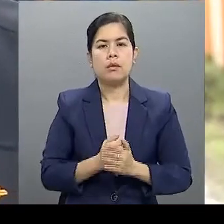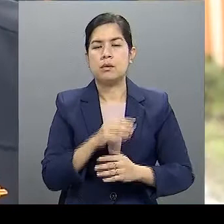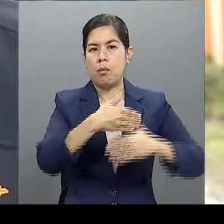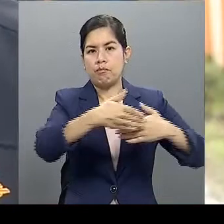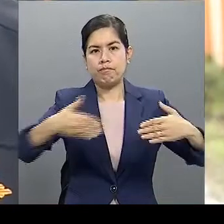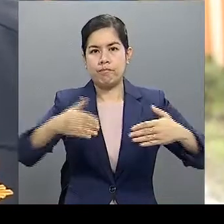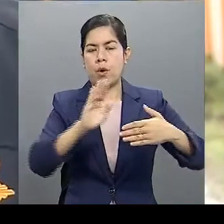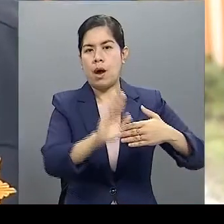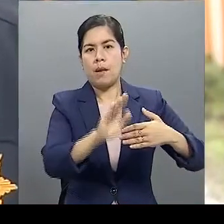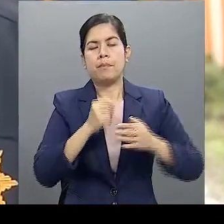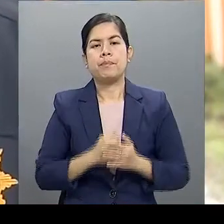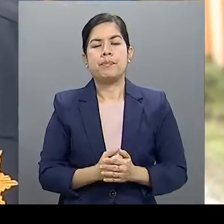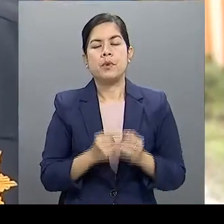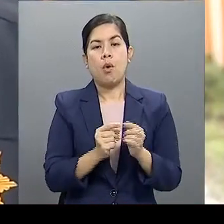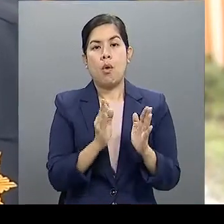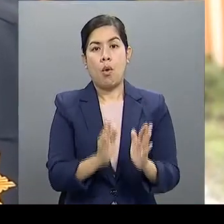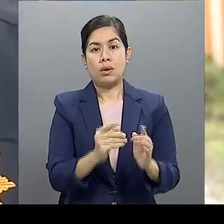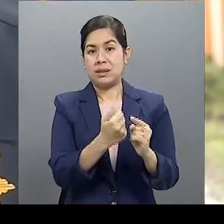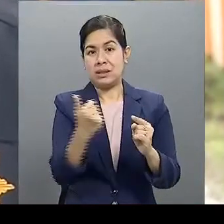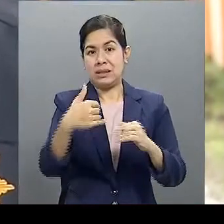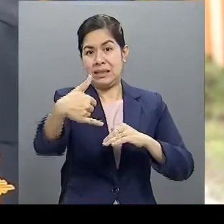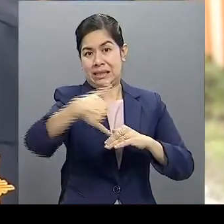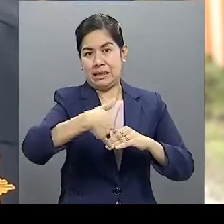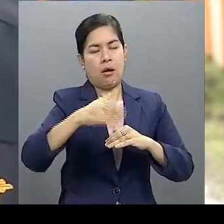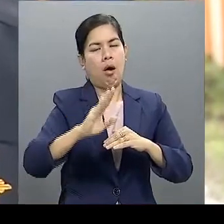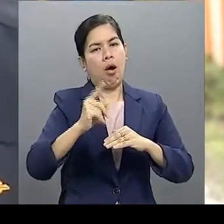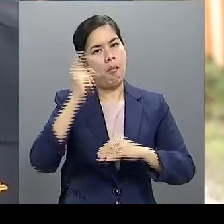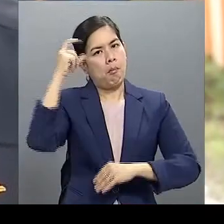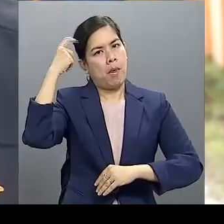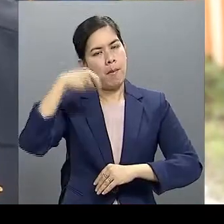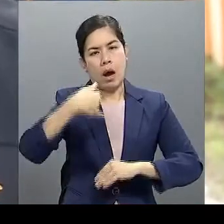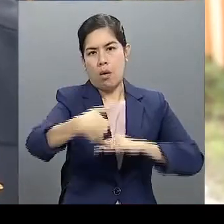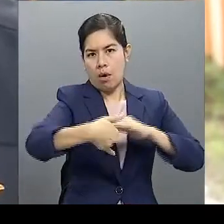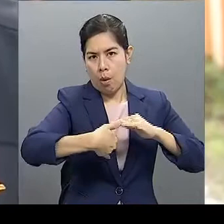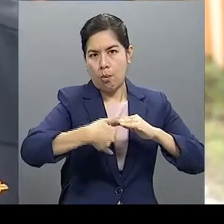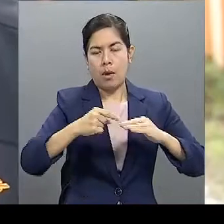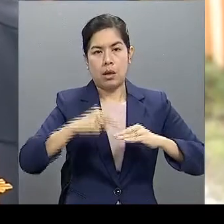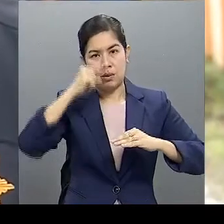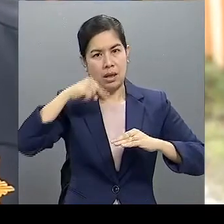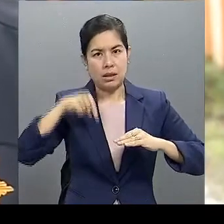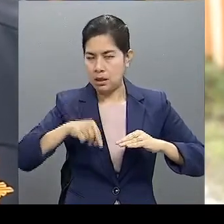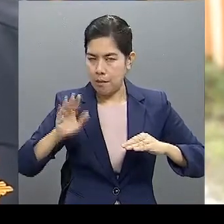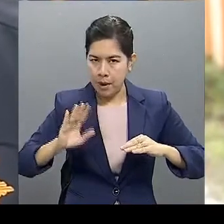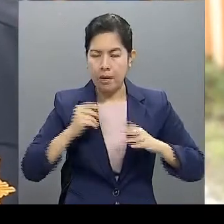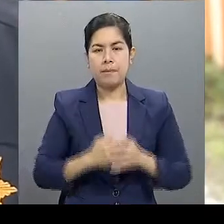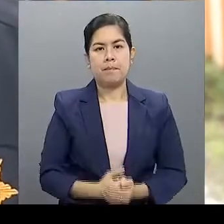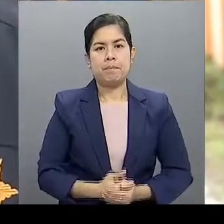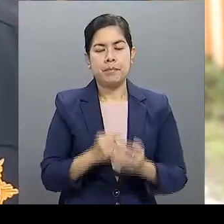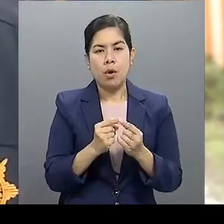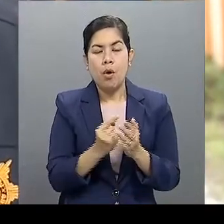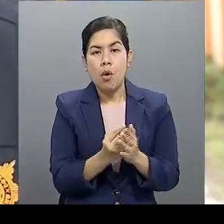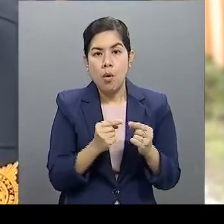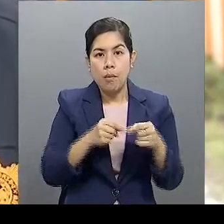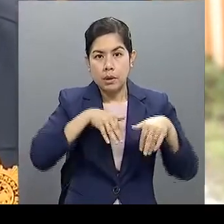คลเช่นพม่าห้ามข้ามมาอยู่ตลอดชายแดนและช่วยเป็นหูเป็นตาให้กับหน่วยง